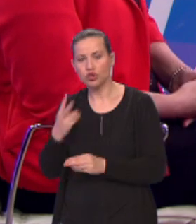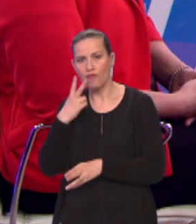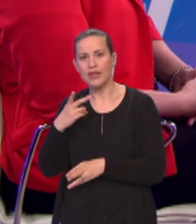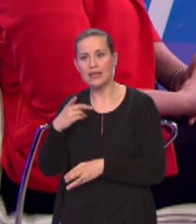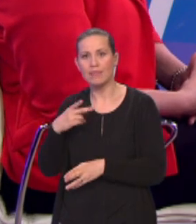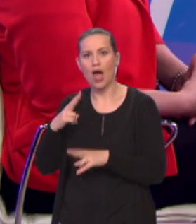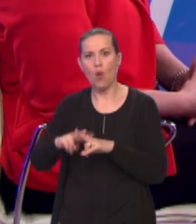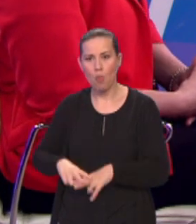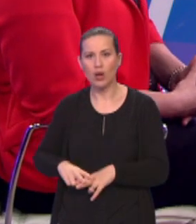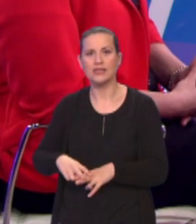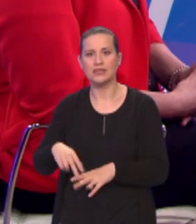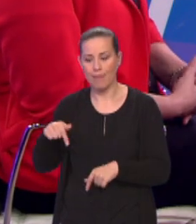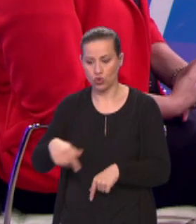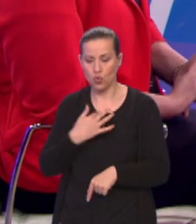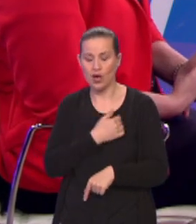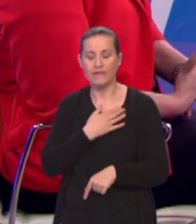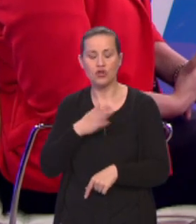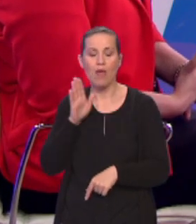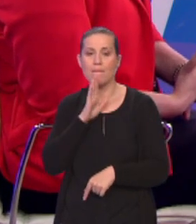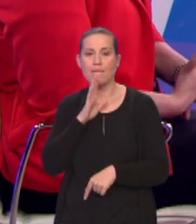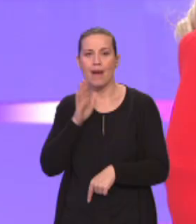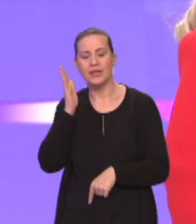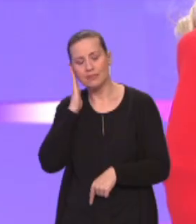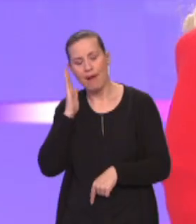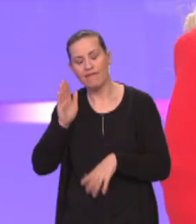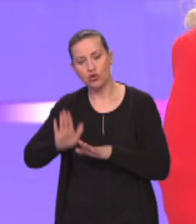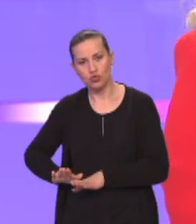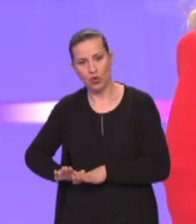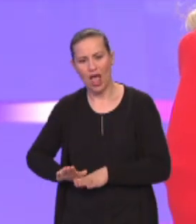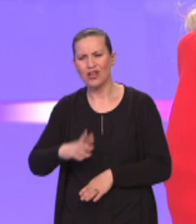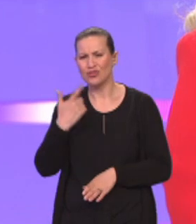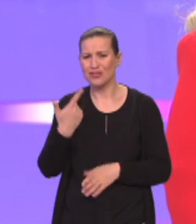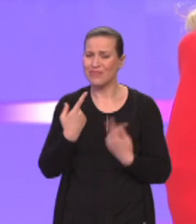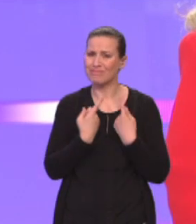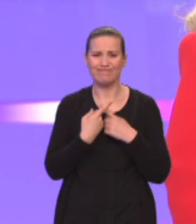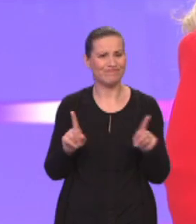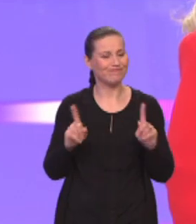mame u bolnicama i tako dalje i tako dalje. Dakle, to su dva svijeta, jednostavno dva